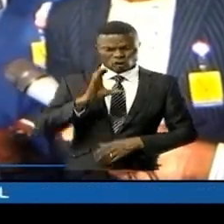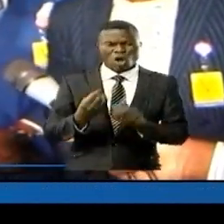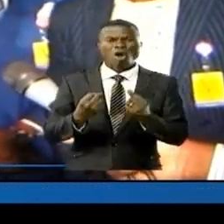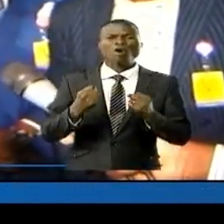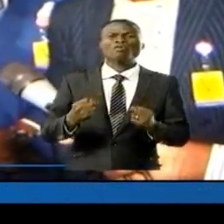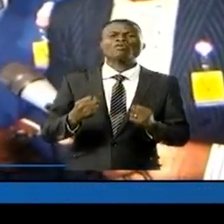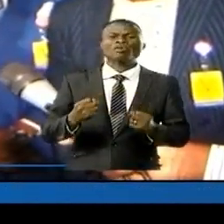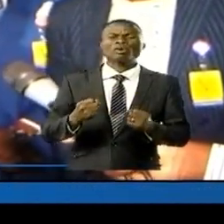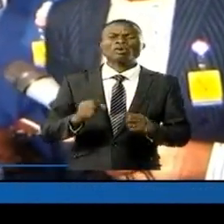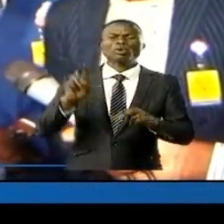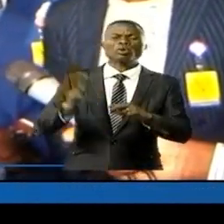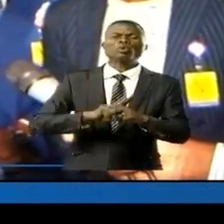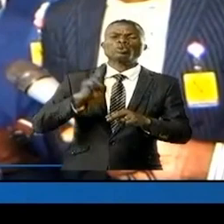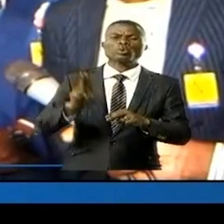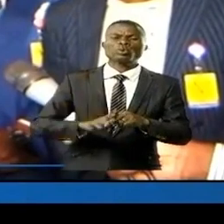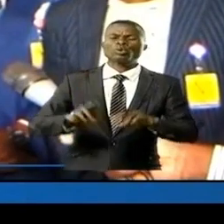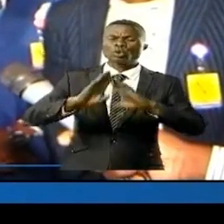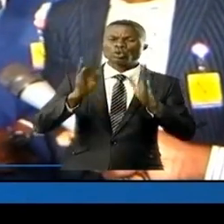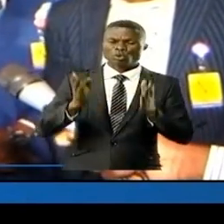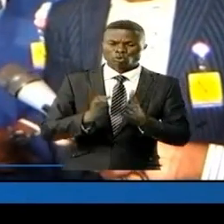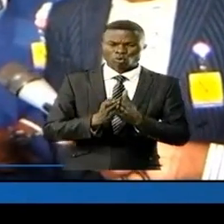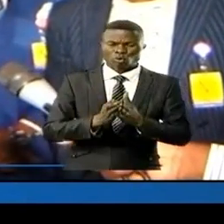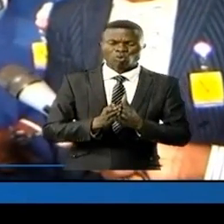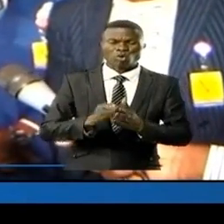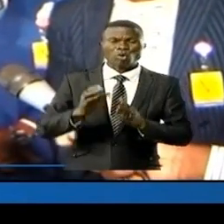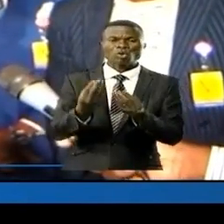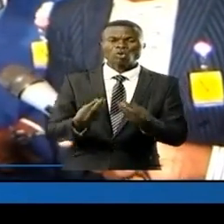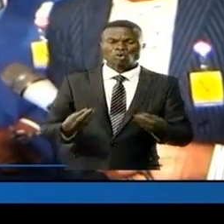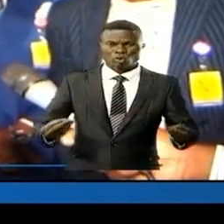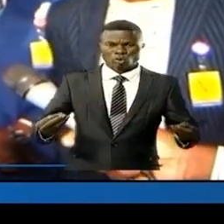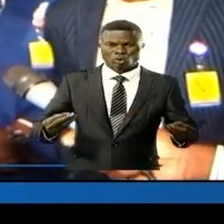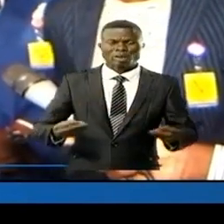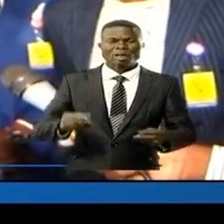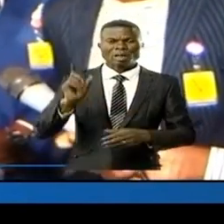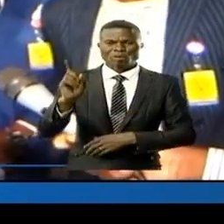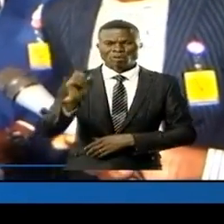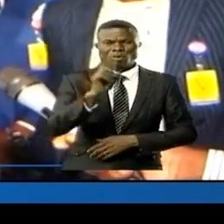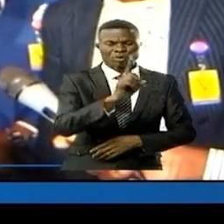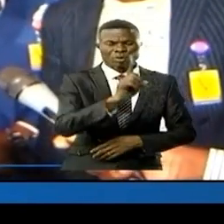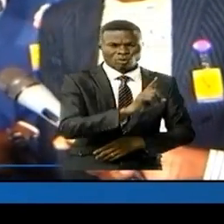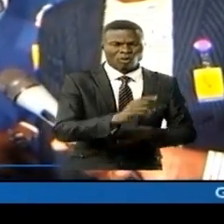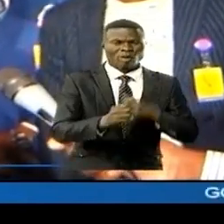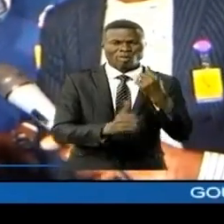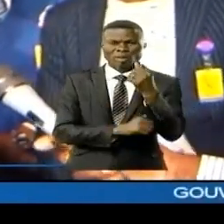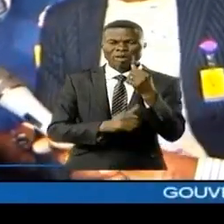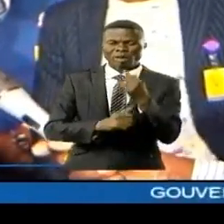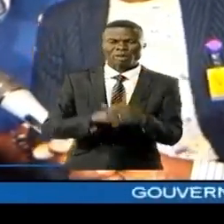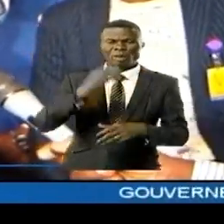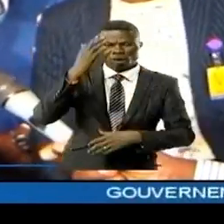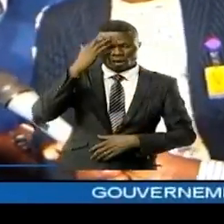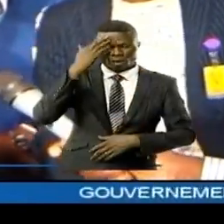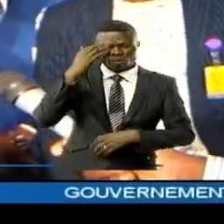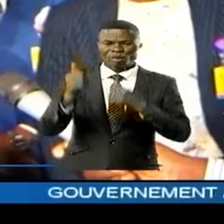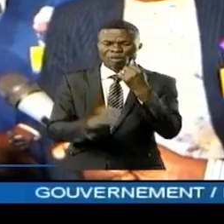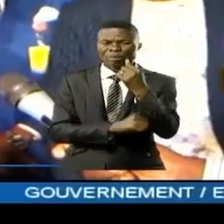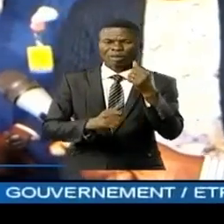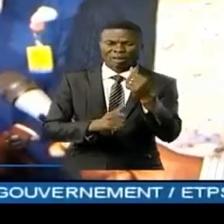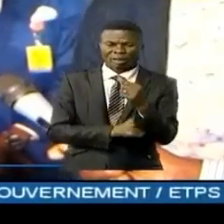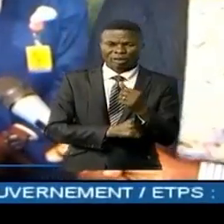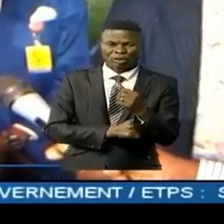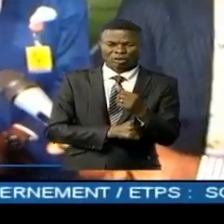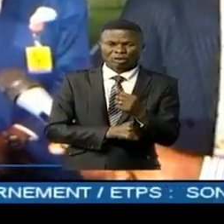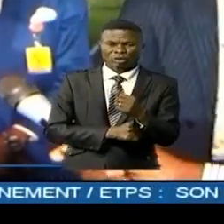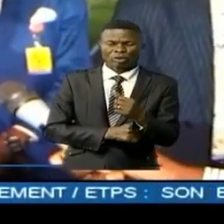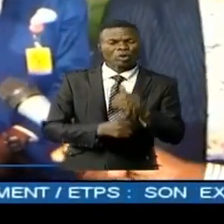moyens utilisés tous les voies de droit pour qu'elles chacun de nous pour savoir que personne il n'est pas